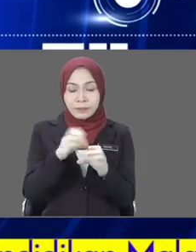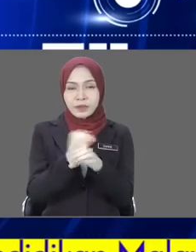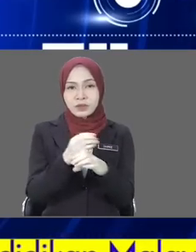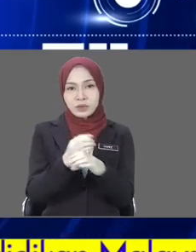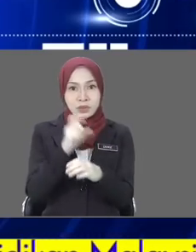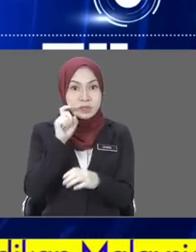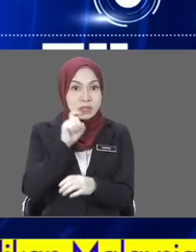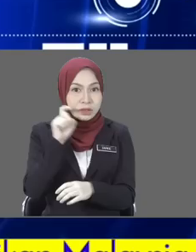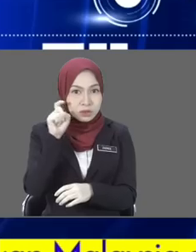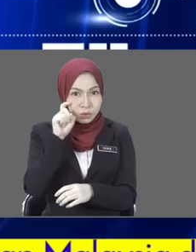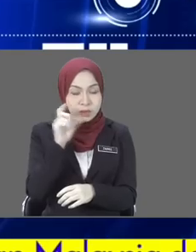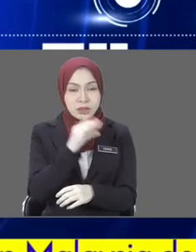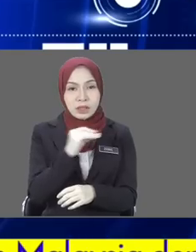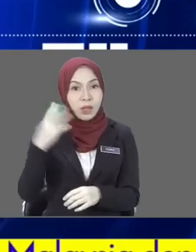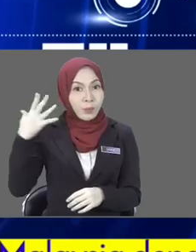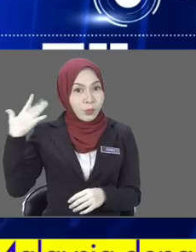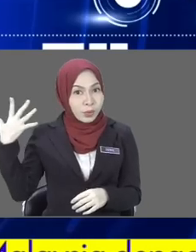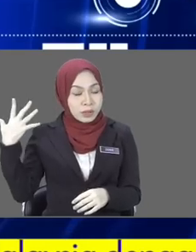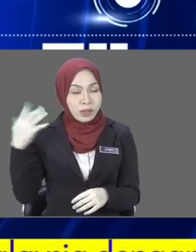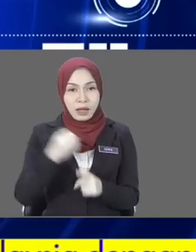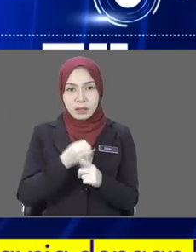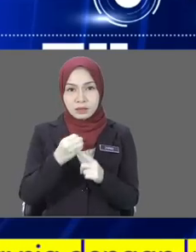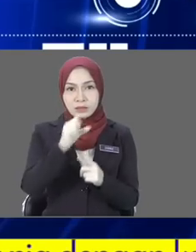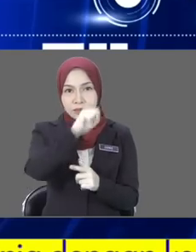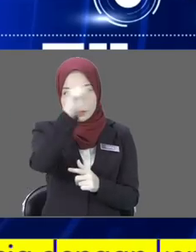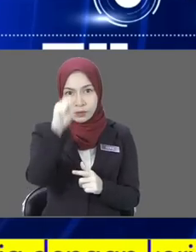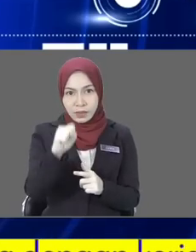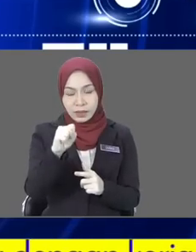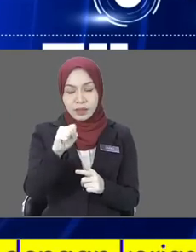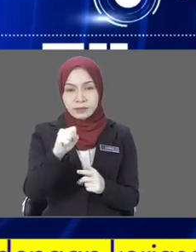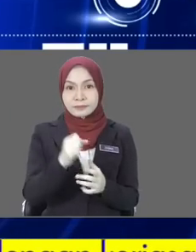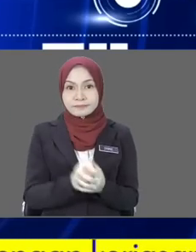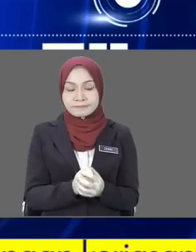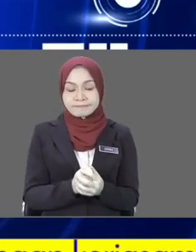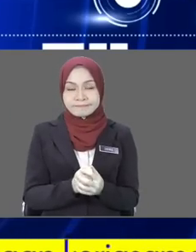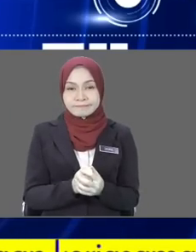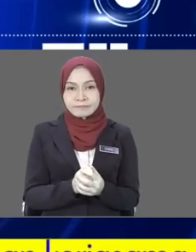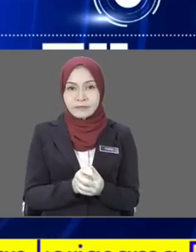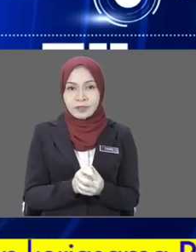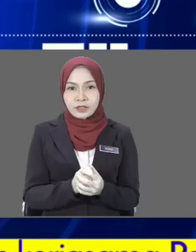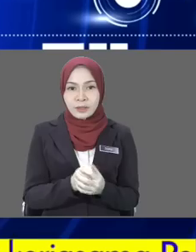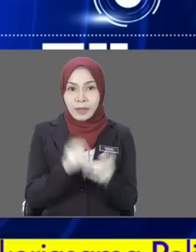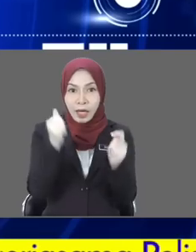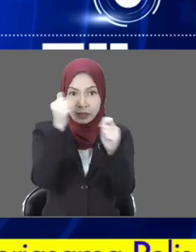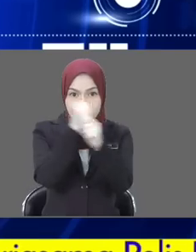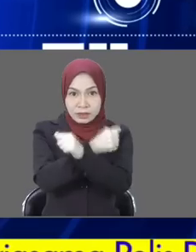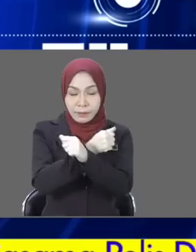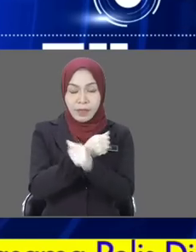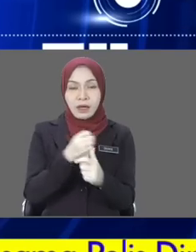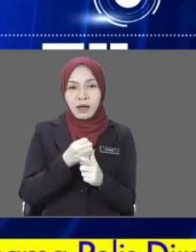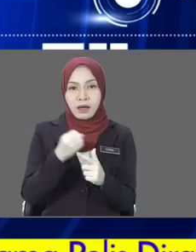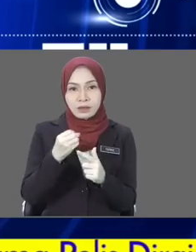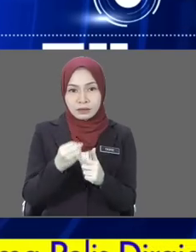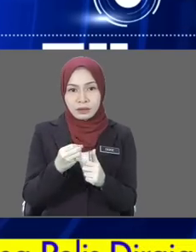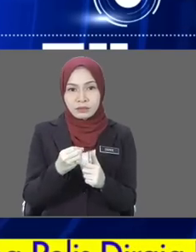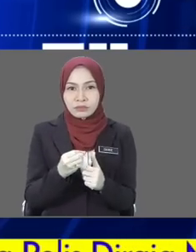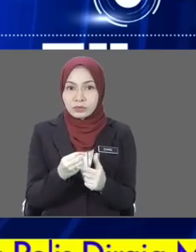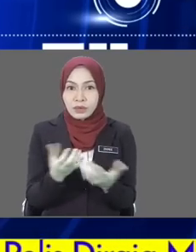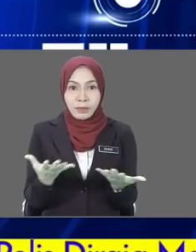itu bunyi dan soal-soalan yang berbentuk ancaman dan juga cadangan berkaitan dengan